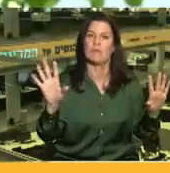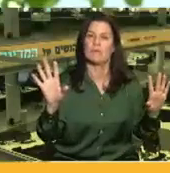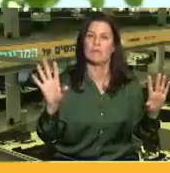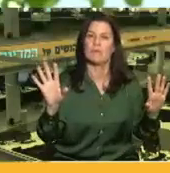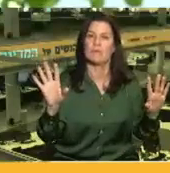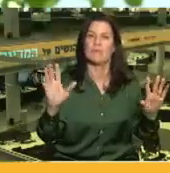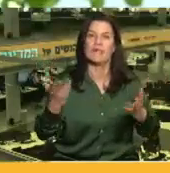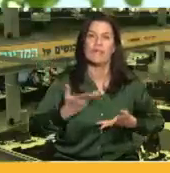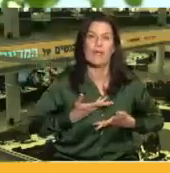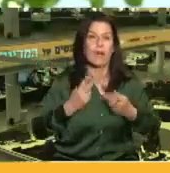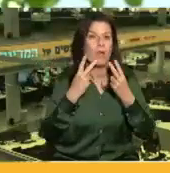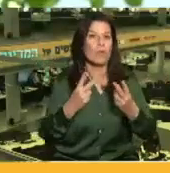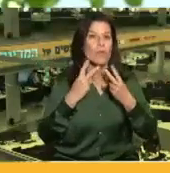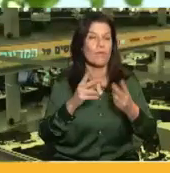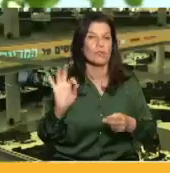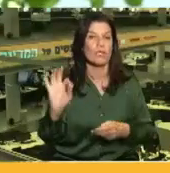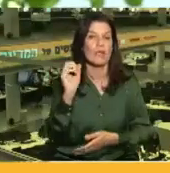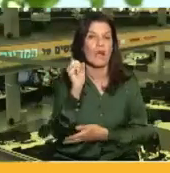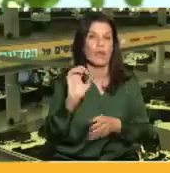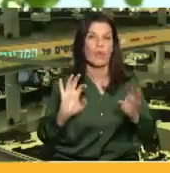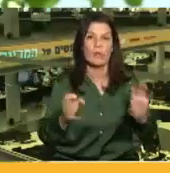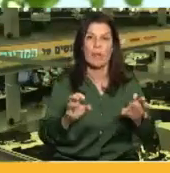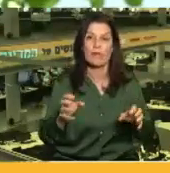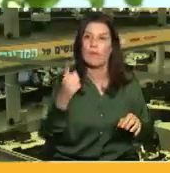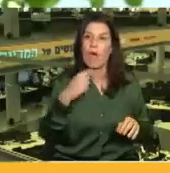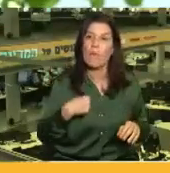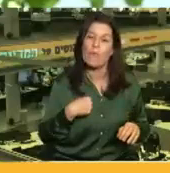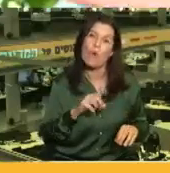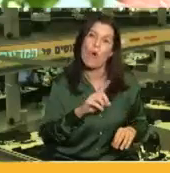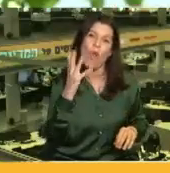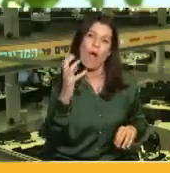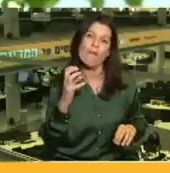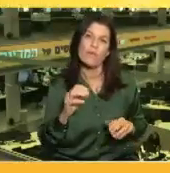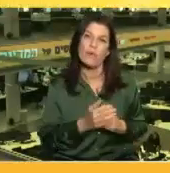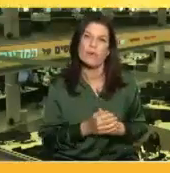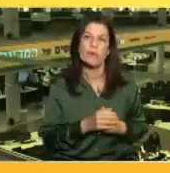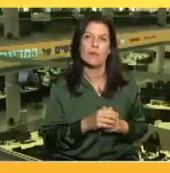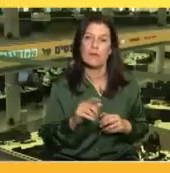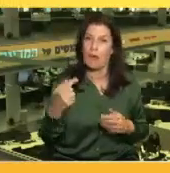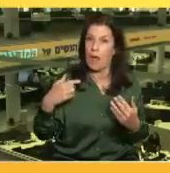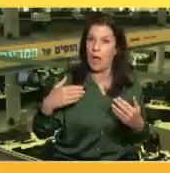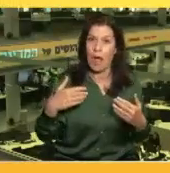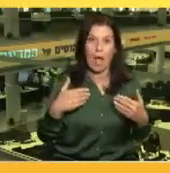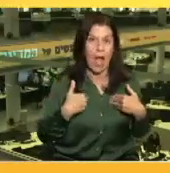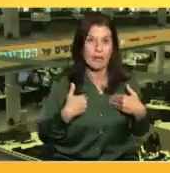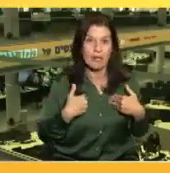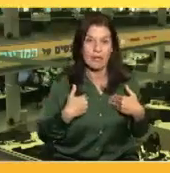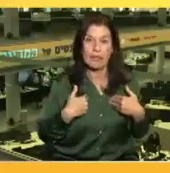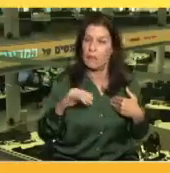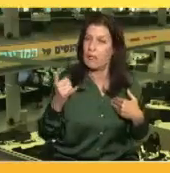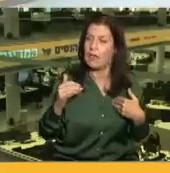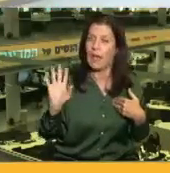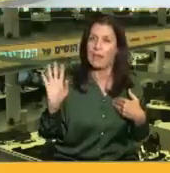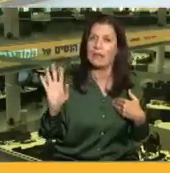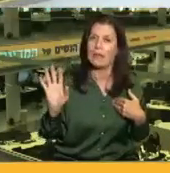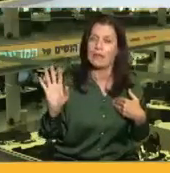ואנחנו קיבלנו תגובות מתחנות רדיו, שהם לא אהבו את השיר. למה את מצביעה עליי? כי אתם הכנסתם את זה. השיר חסתם, אז מה אתה שומע? לא, עשיתי כזה ככה, לא